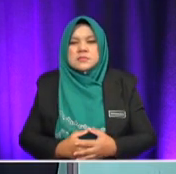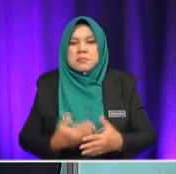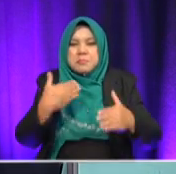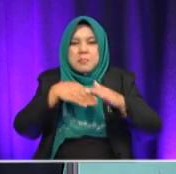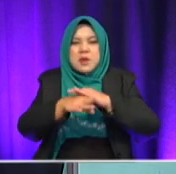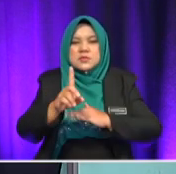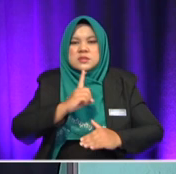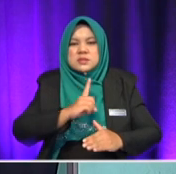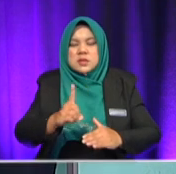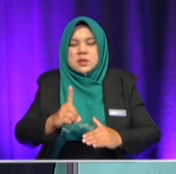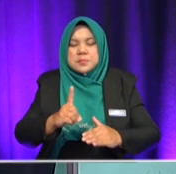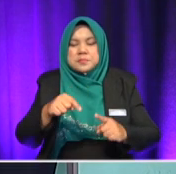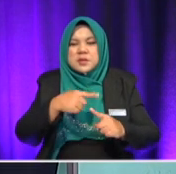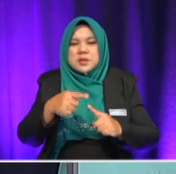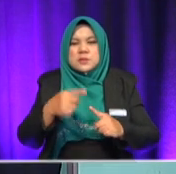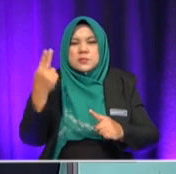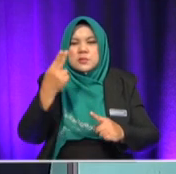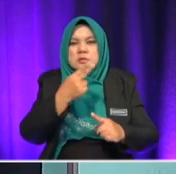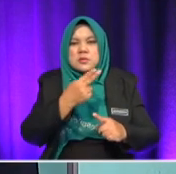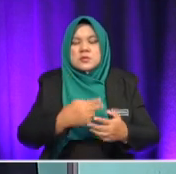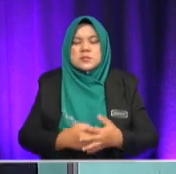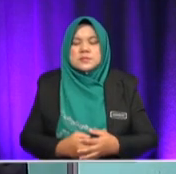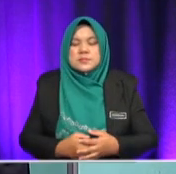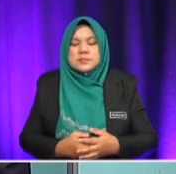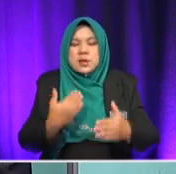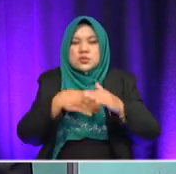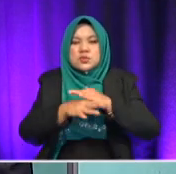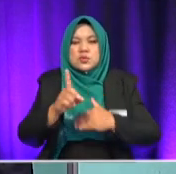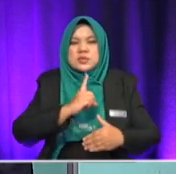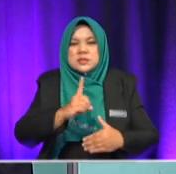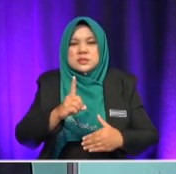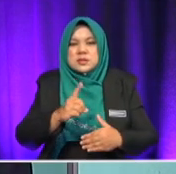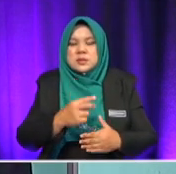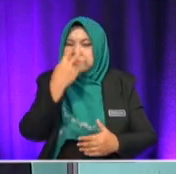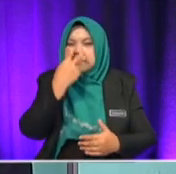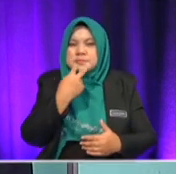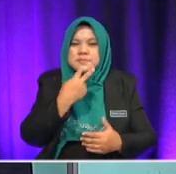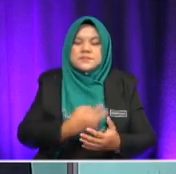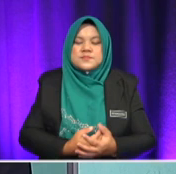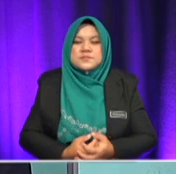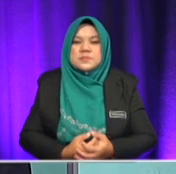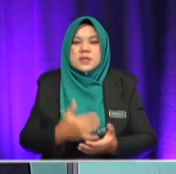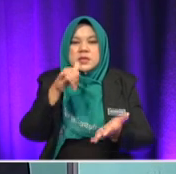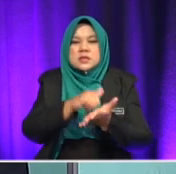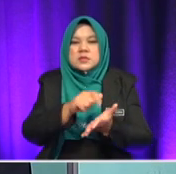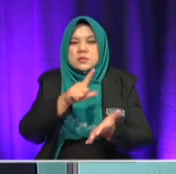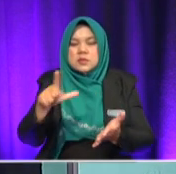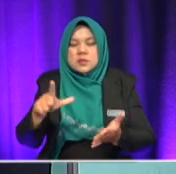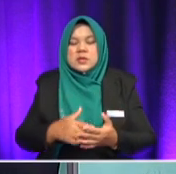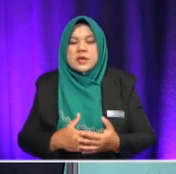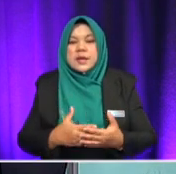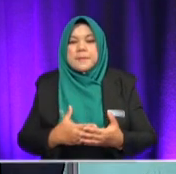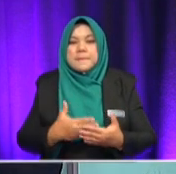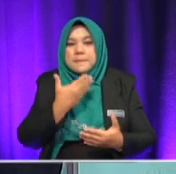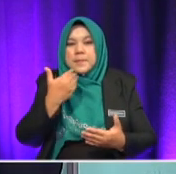waktu dia mengucap dua kali masih ada tuh bedebah jantung Masyaallah itulah di antara kehebatanmu Allah